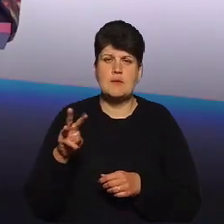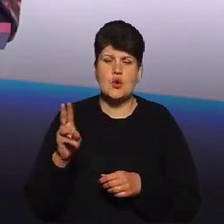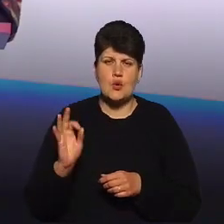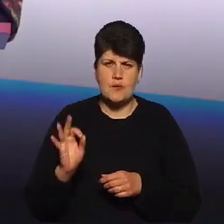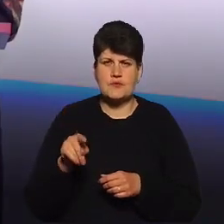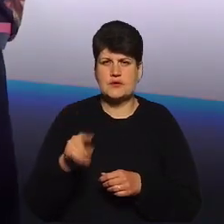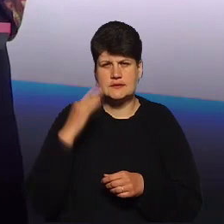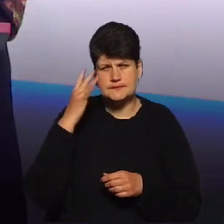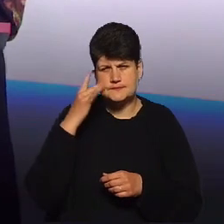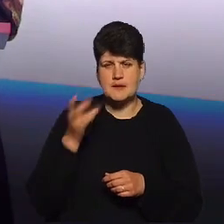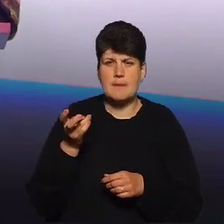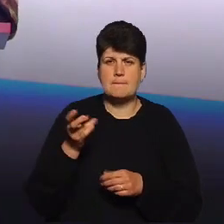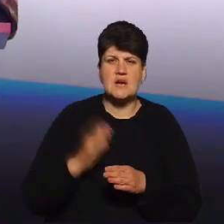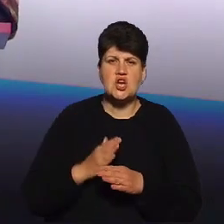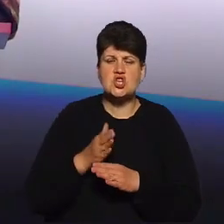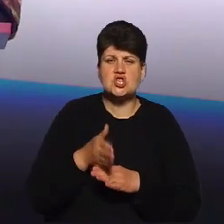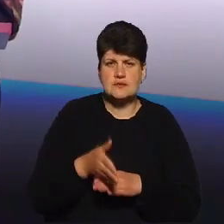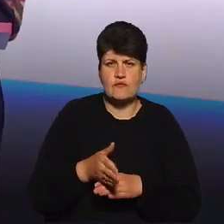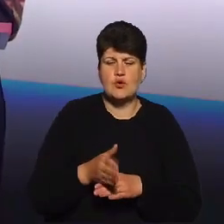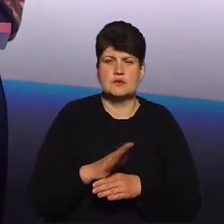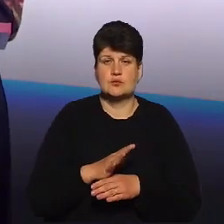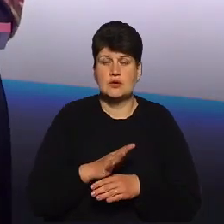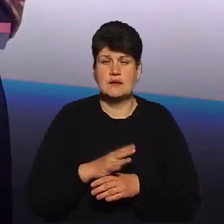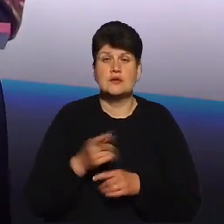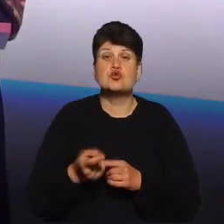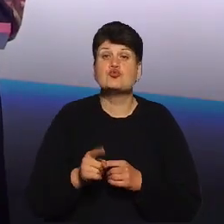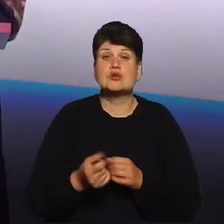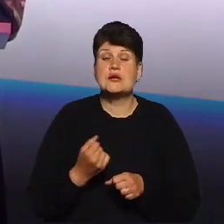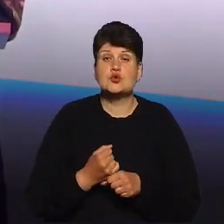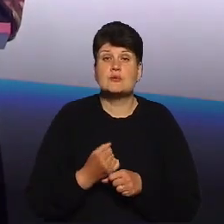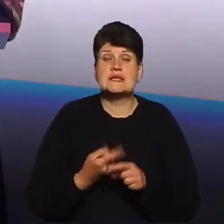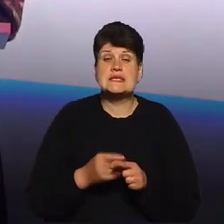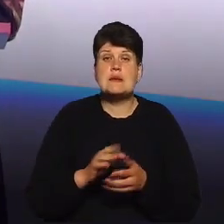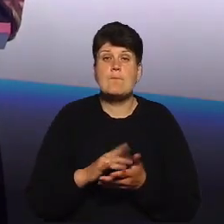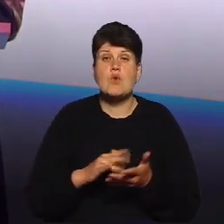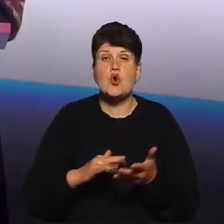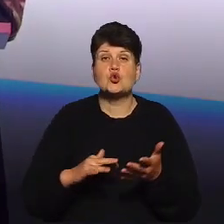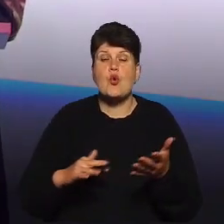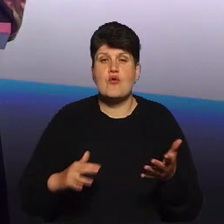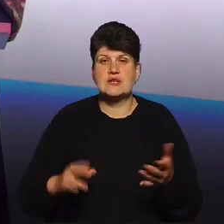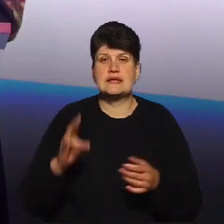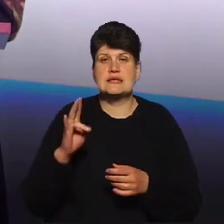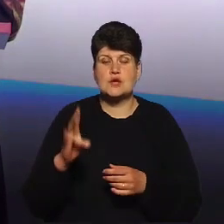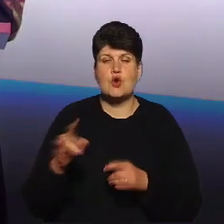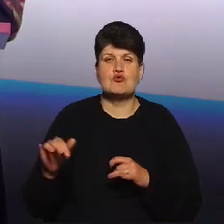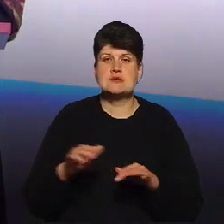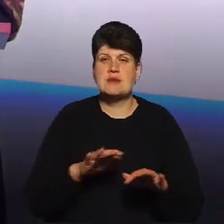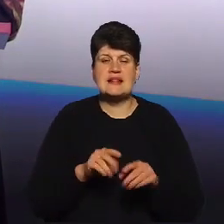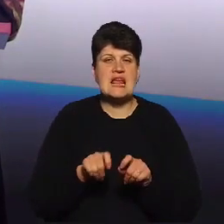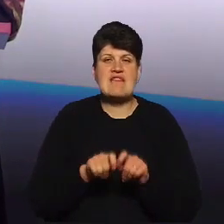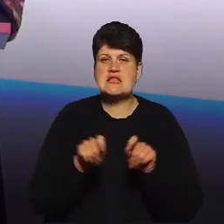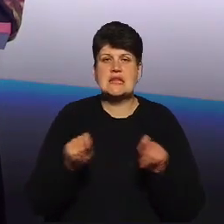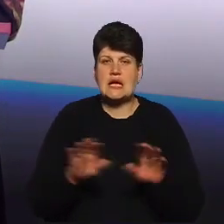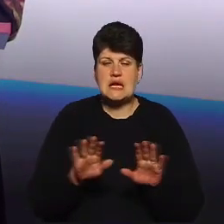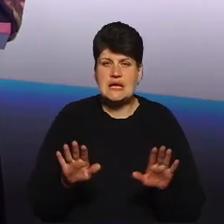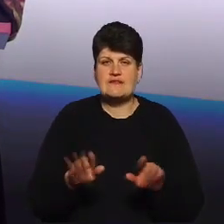нас в гості, і такий в неї задум появився, щоб не зробити таке продовження Назарової справи, не відкрити мистецьку